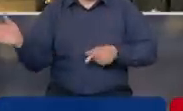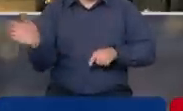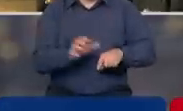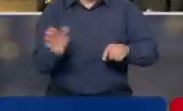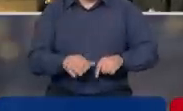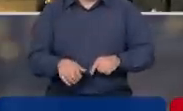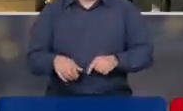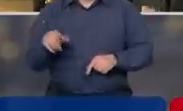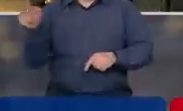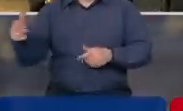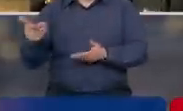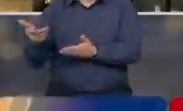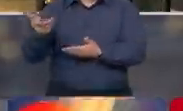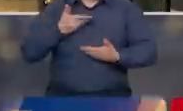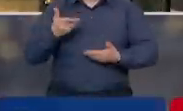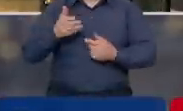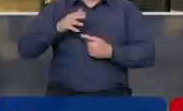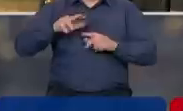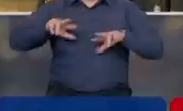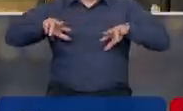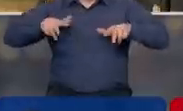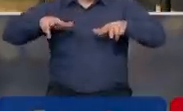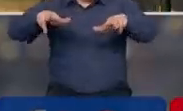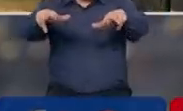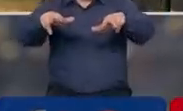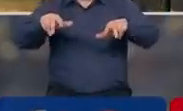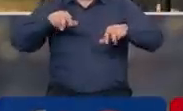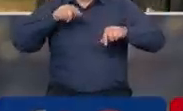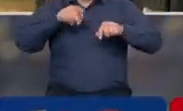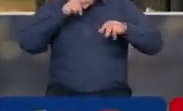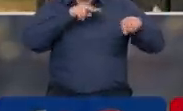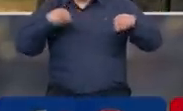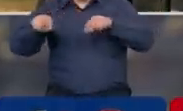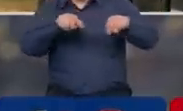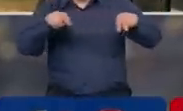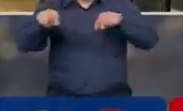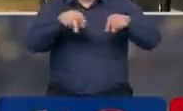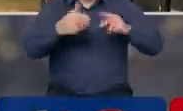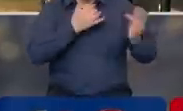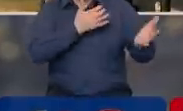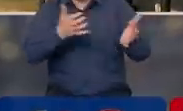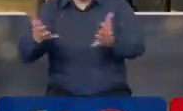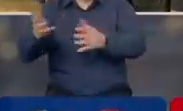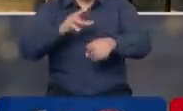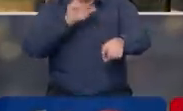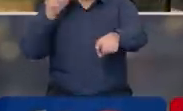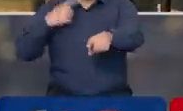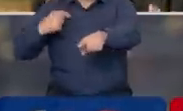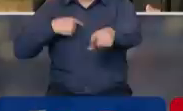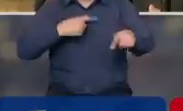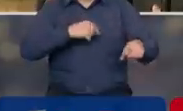użyczyli tutaj drona który rozpoznaje sytuację w terenie który pozwala ocenić